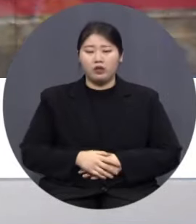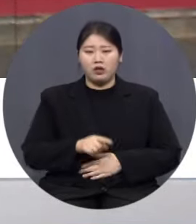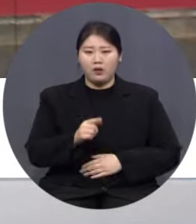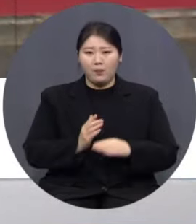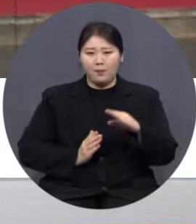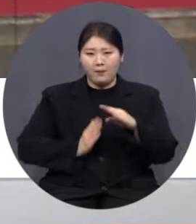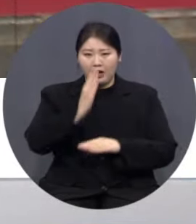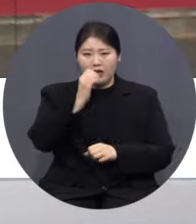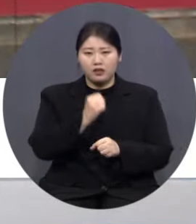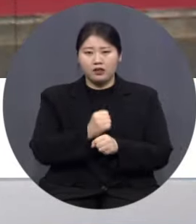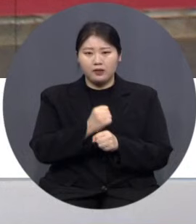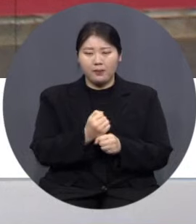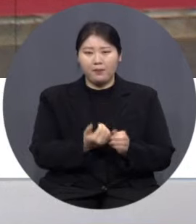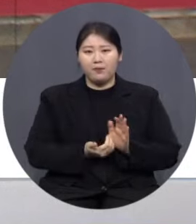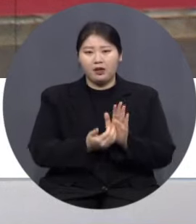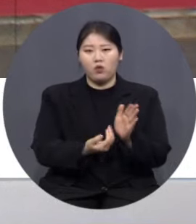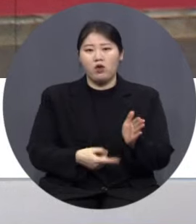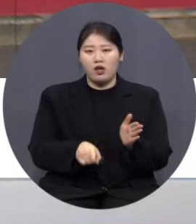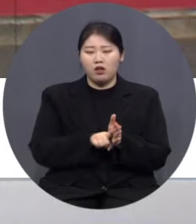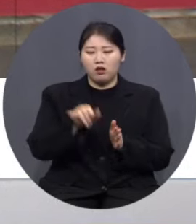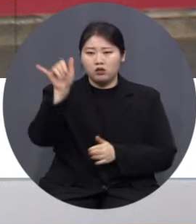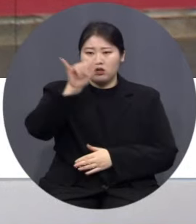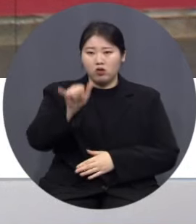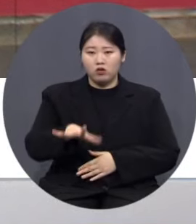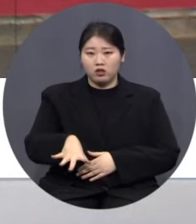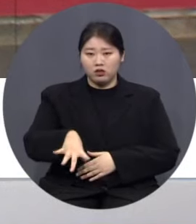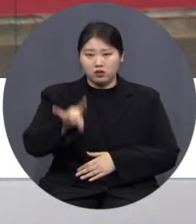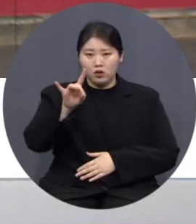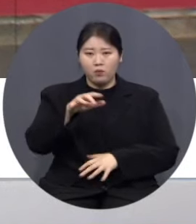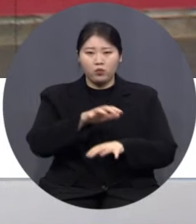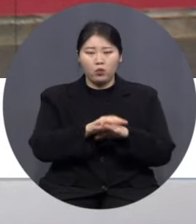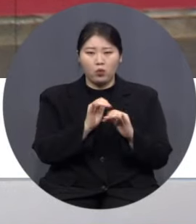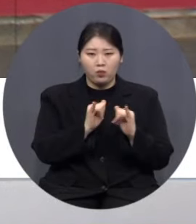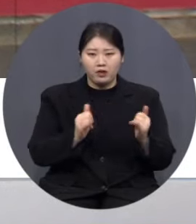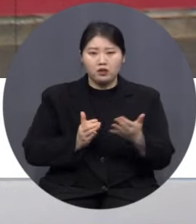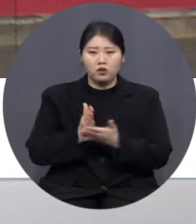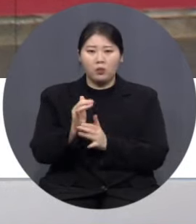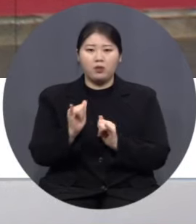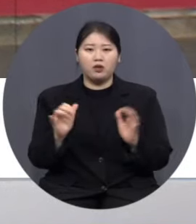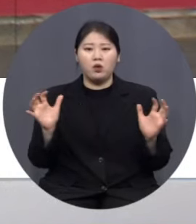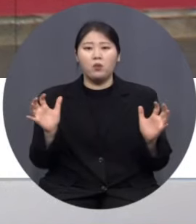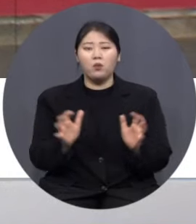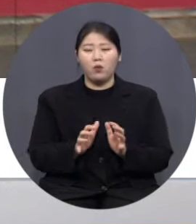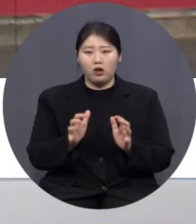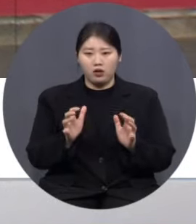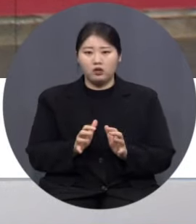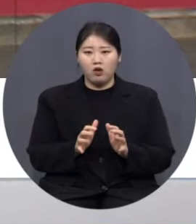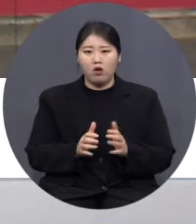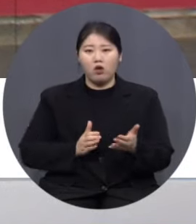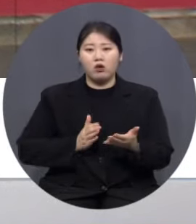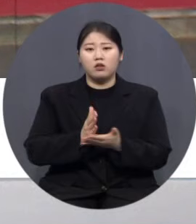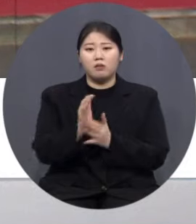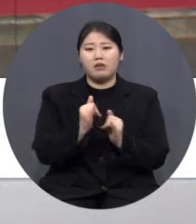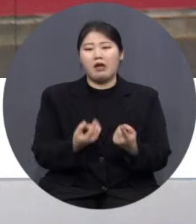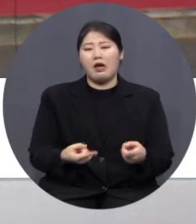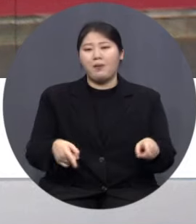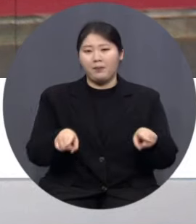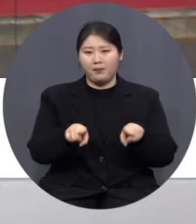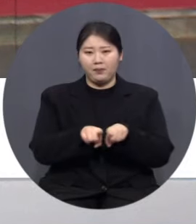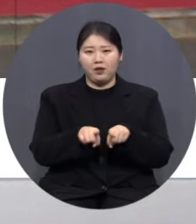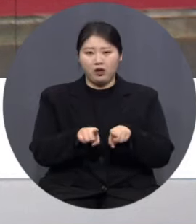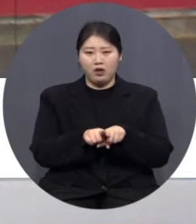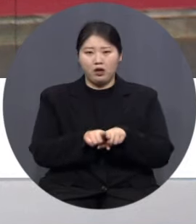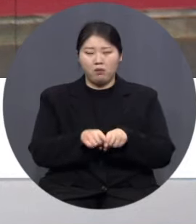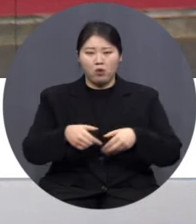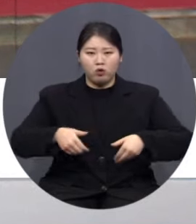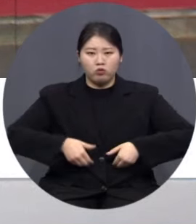과잉생산을 막기 위해 전국에서 처음으로이 농민들과 전문가들이 직접이 전문가들과 함께 수요와 공급을